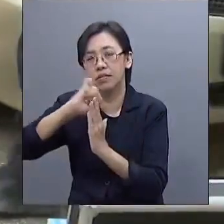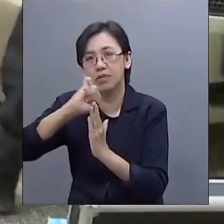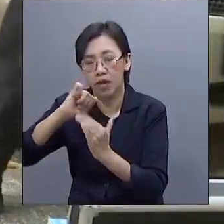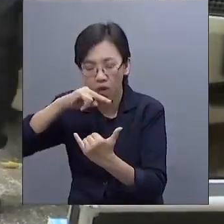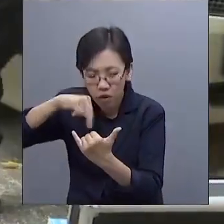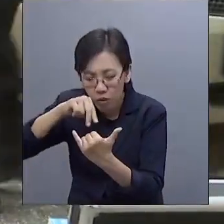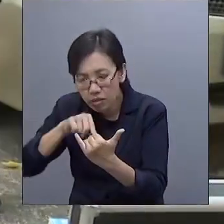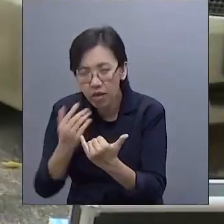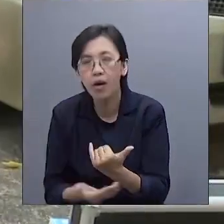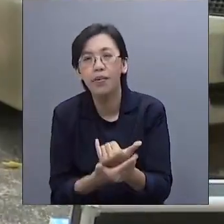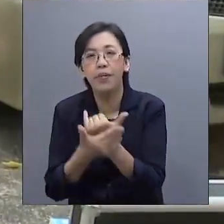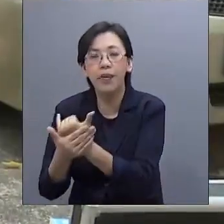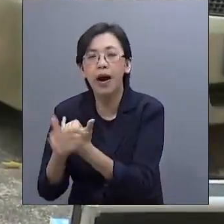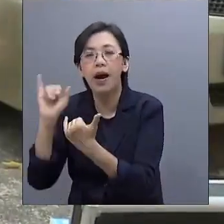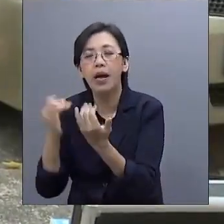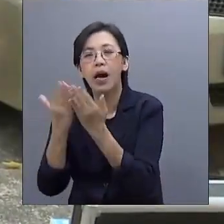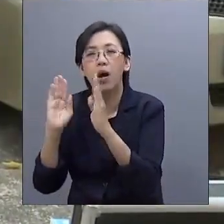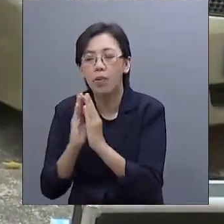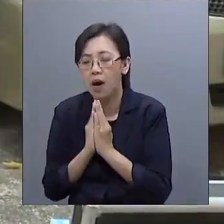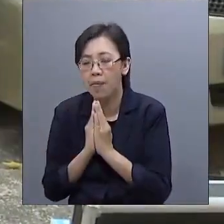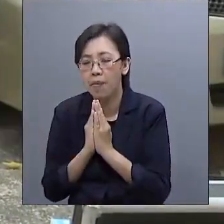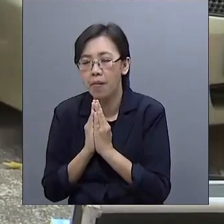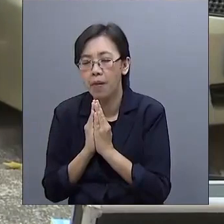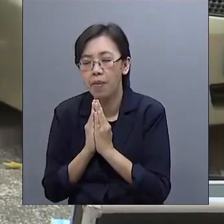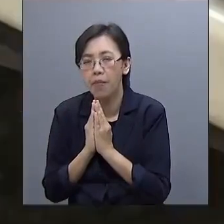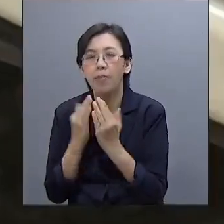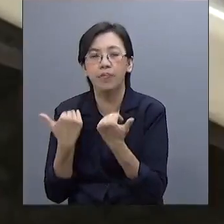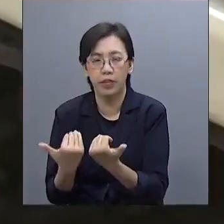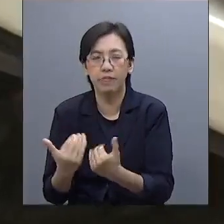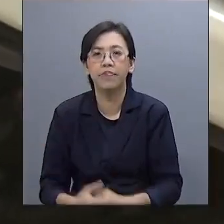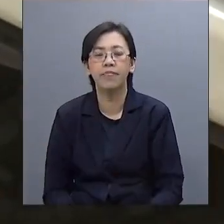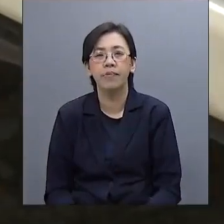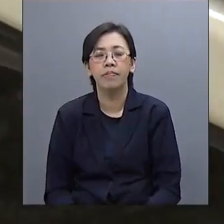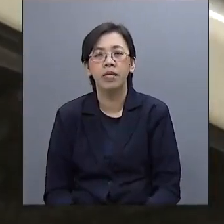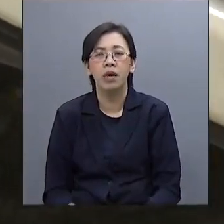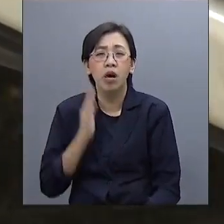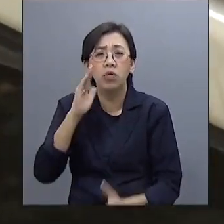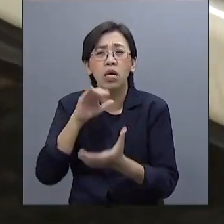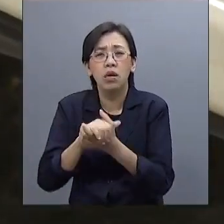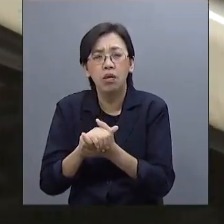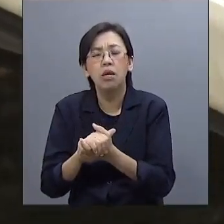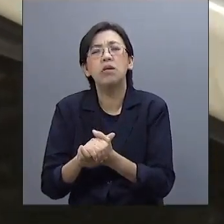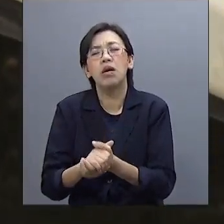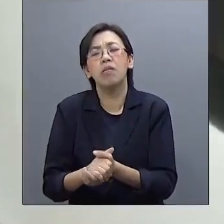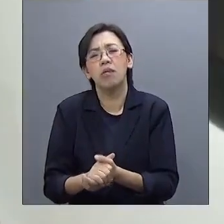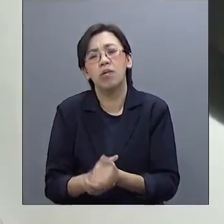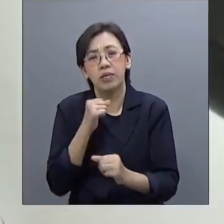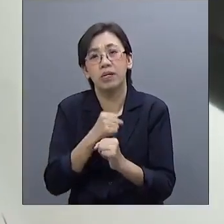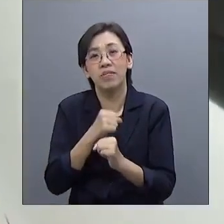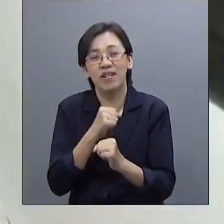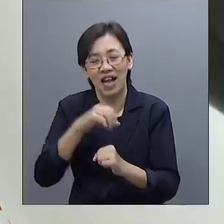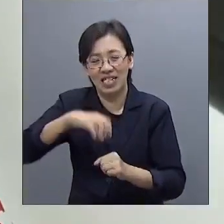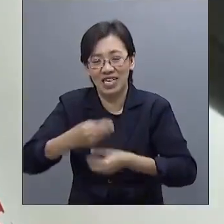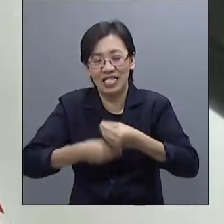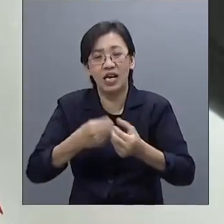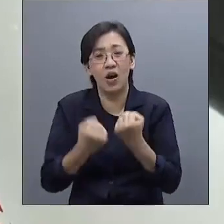จะส่งมอบให้ญาติได้รับกลับไปบำเพ็ญกุศลในวันนี้ซึ่งสามีของผู้เสียชีวิตนะคะก็ทำงานอยู่ที่ทำง